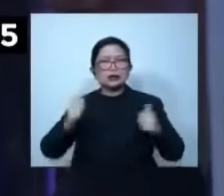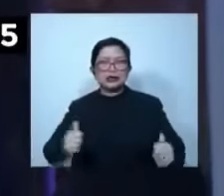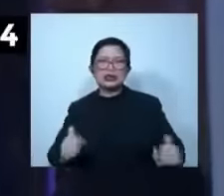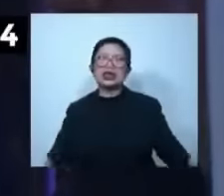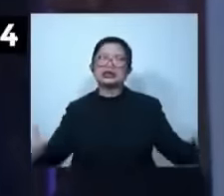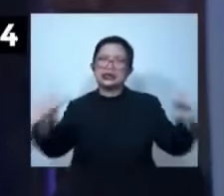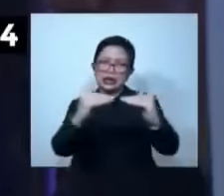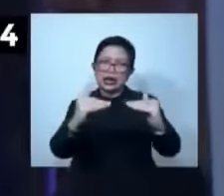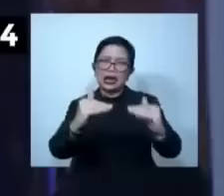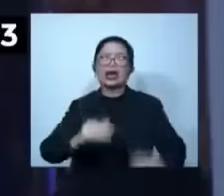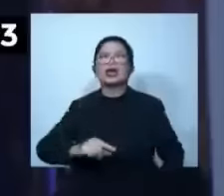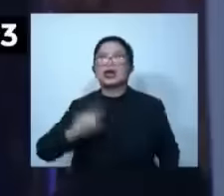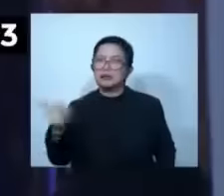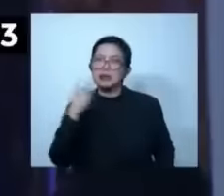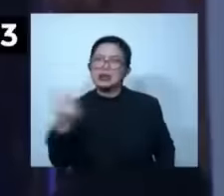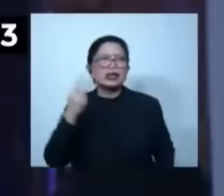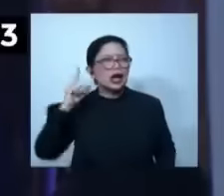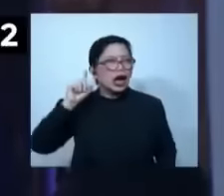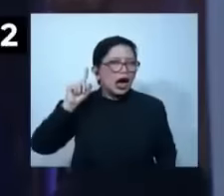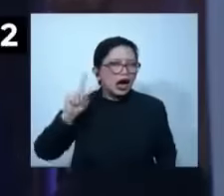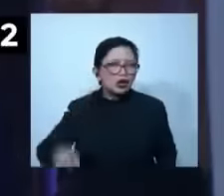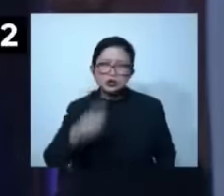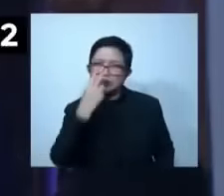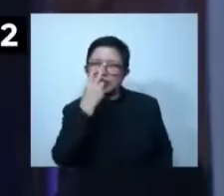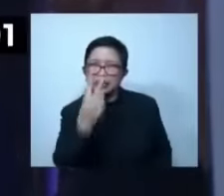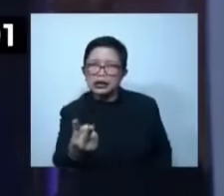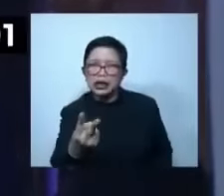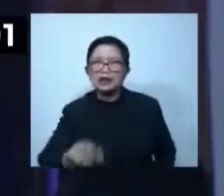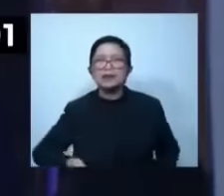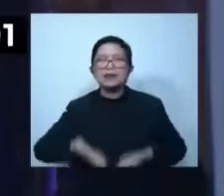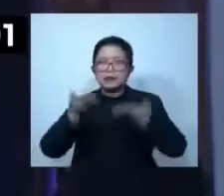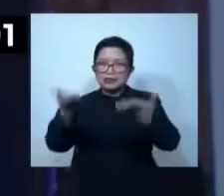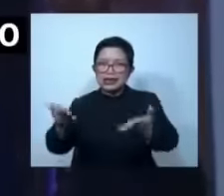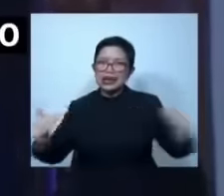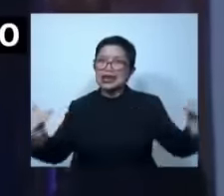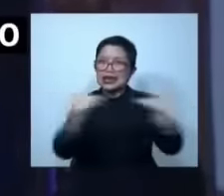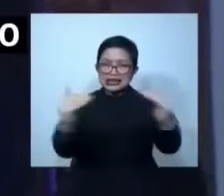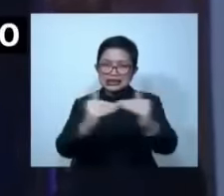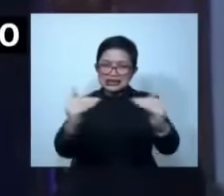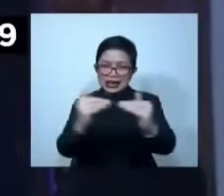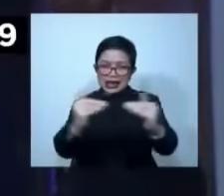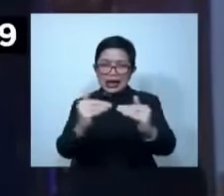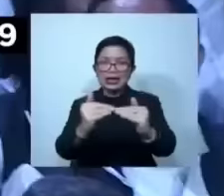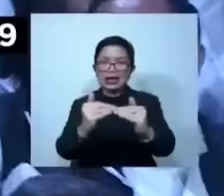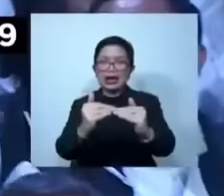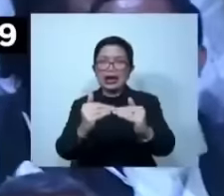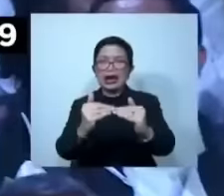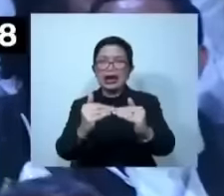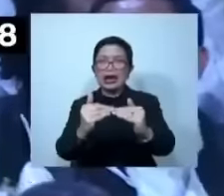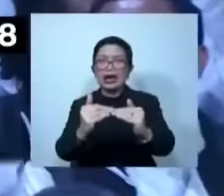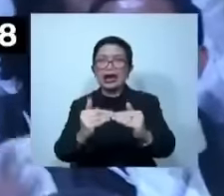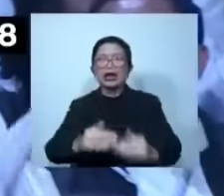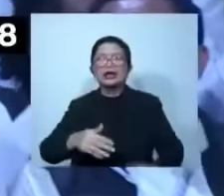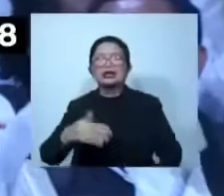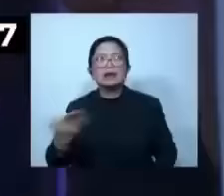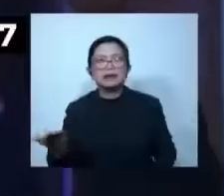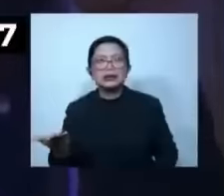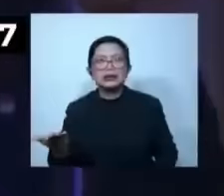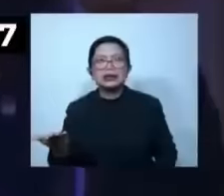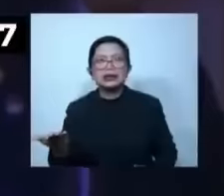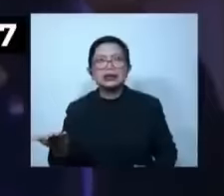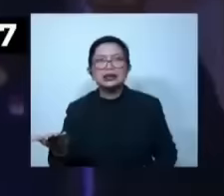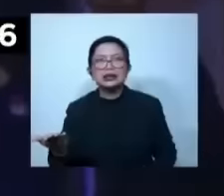setara, dan pemerintah mesti perhatikan mereka untuk memberikan kesetaraan pada mereka itu. Tapi Bapak